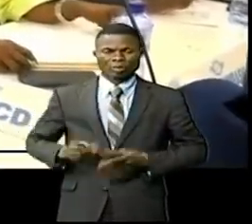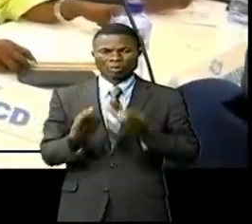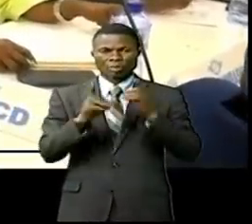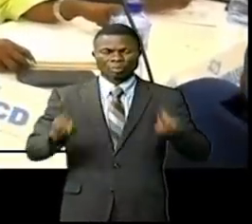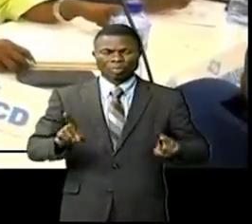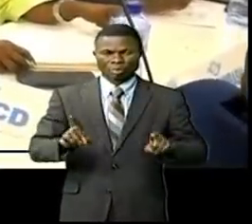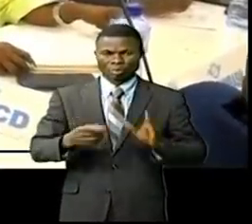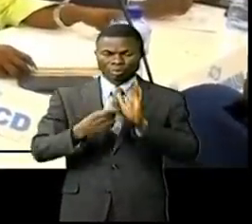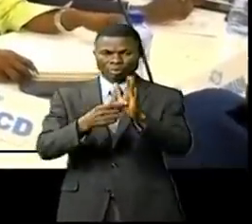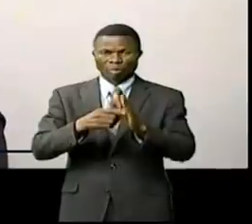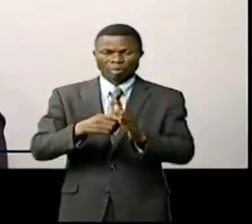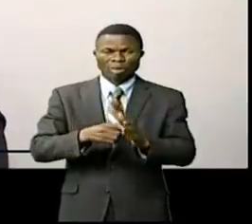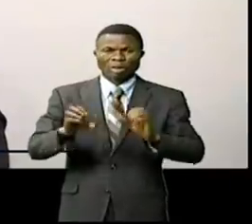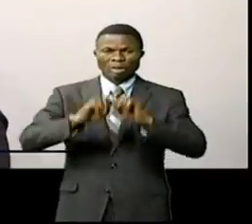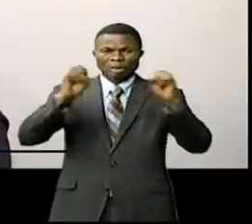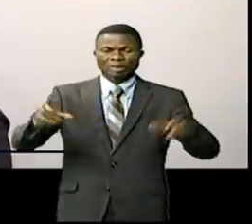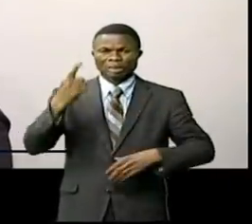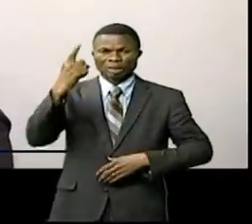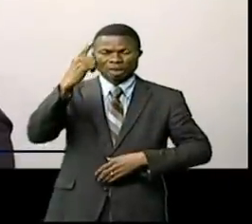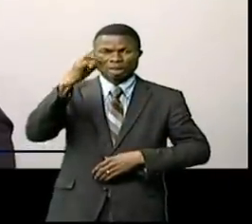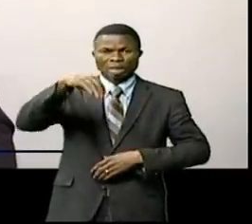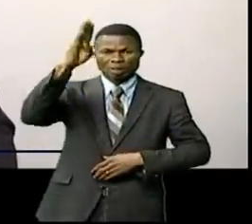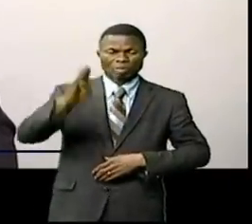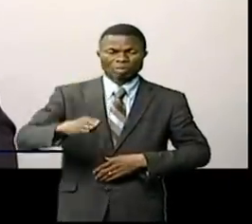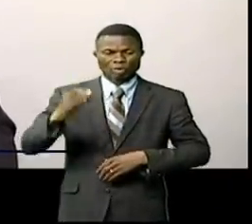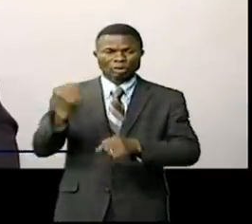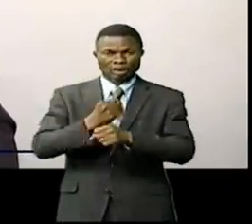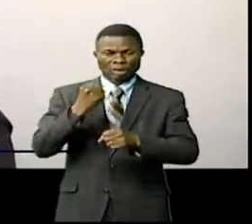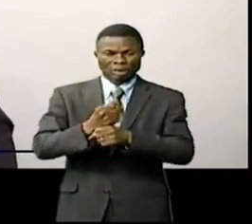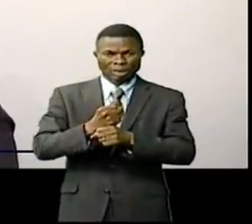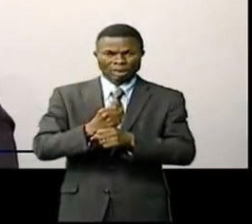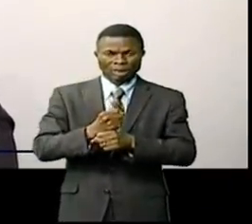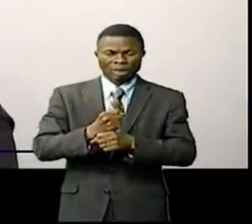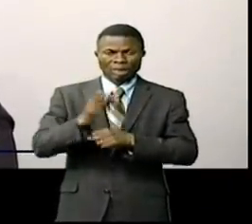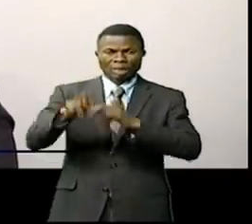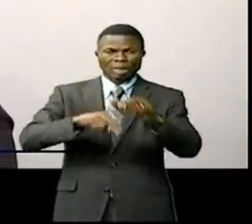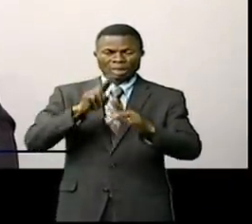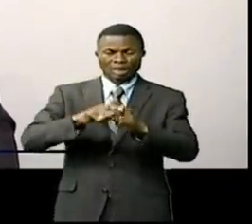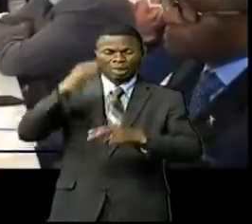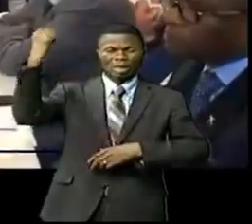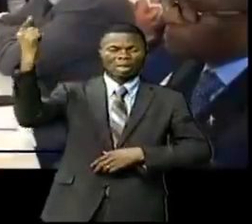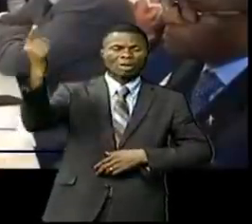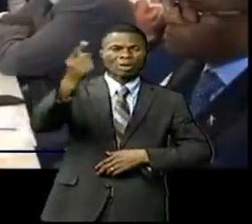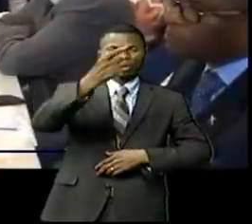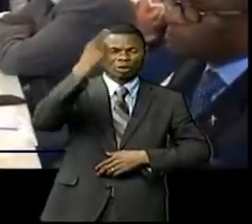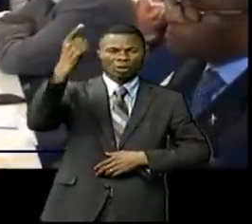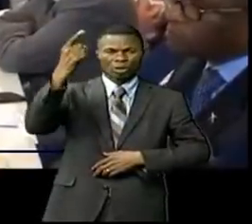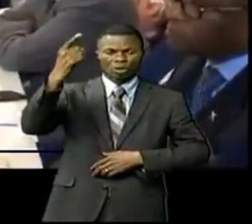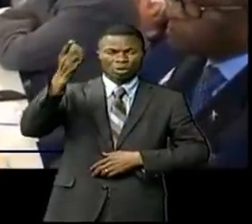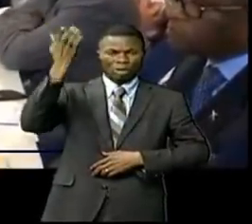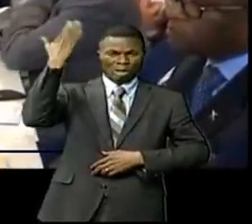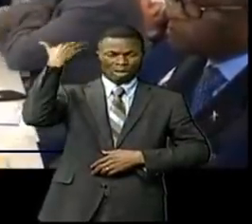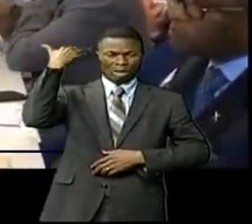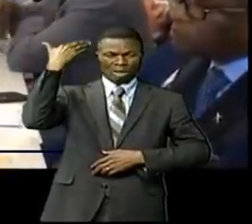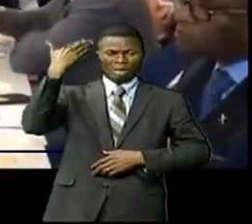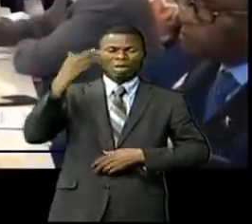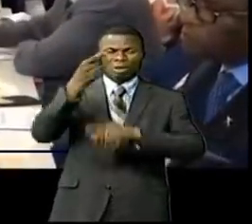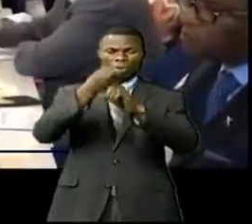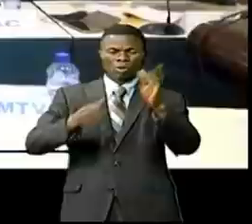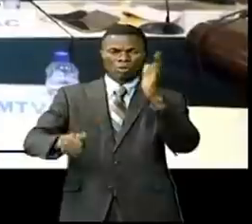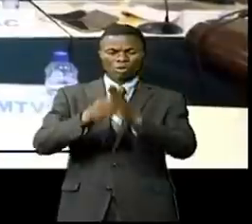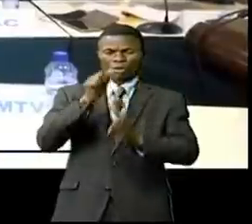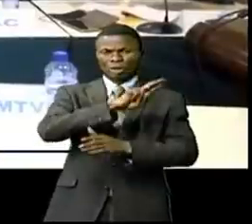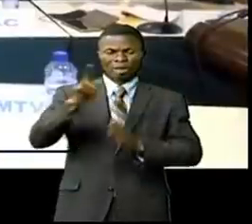affichait 51% de taux de réalisation des normes internationales lors du dernier audit en novembre